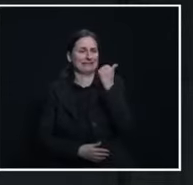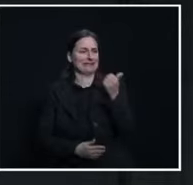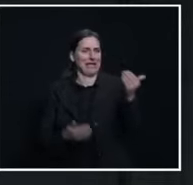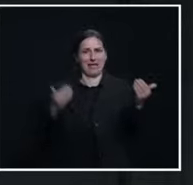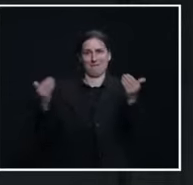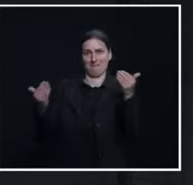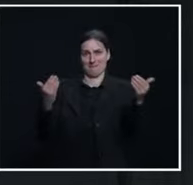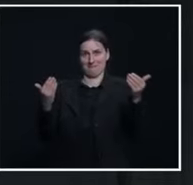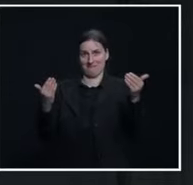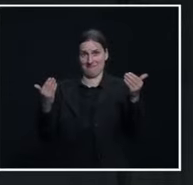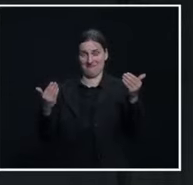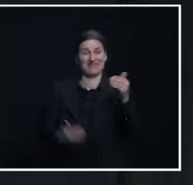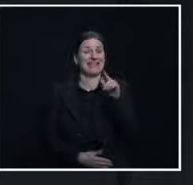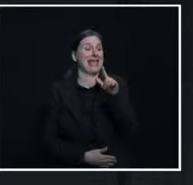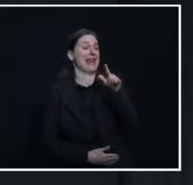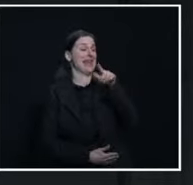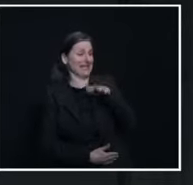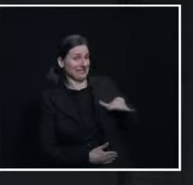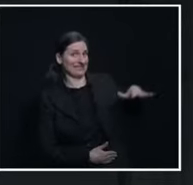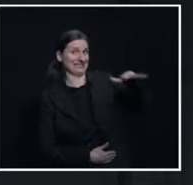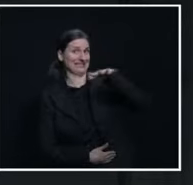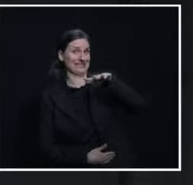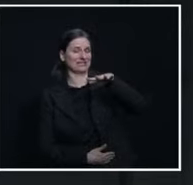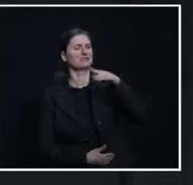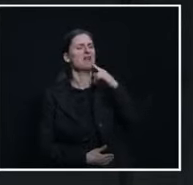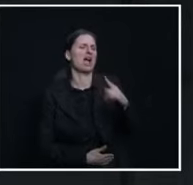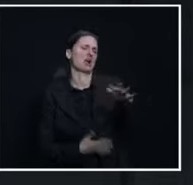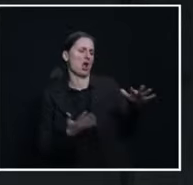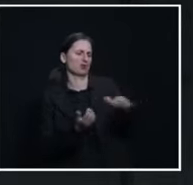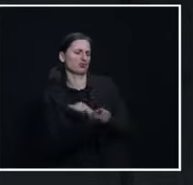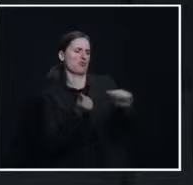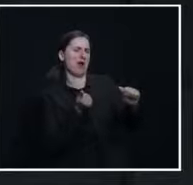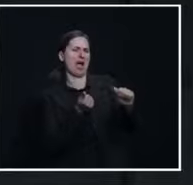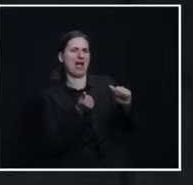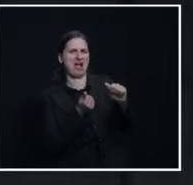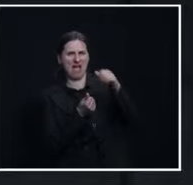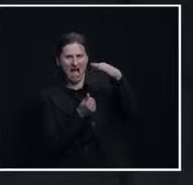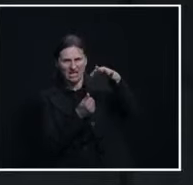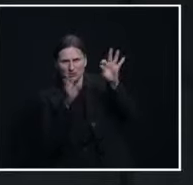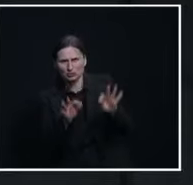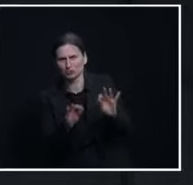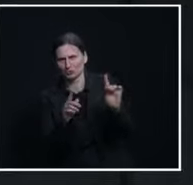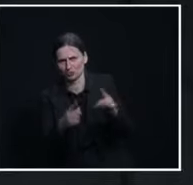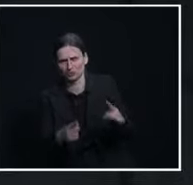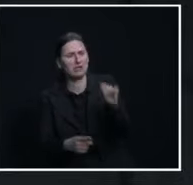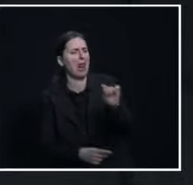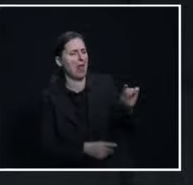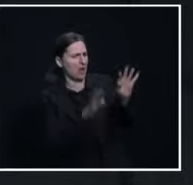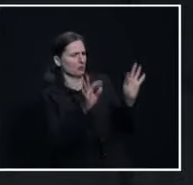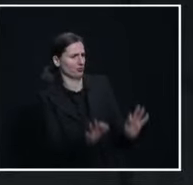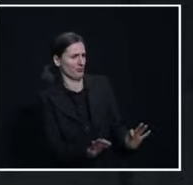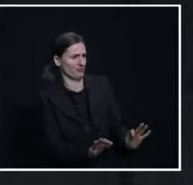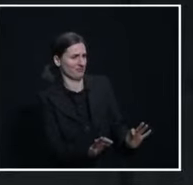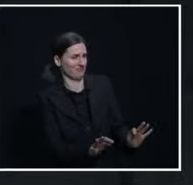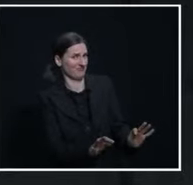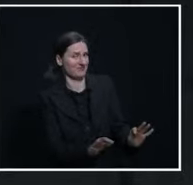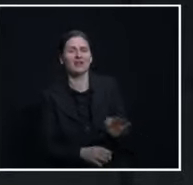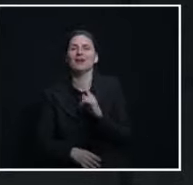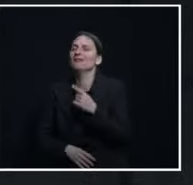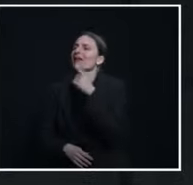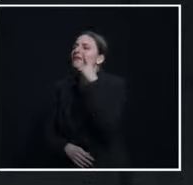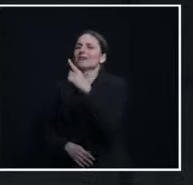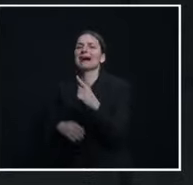werden. Während in den linken Milieus die Singularität der Shoah bestritten wird, haben wir uns ja an die Relativierung